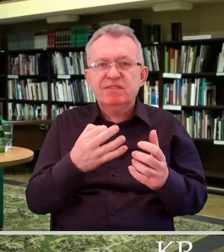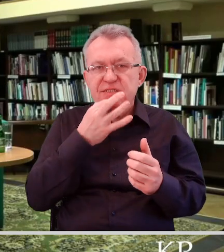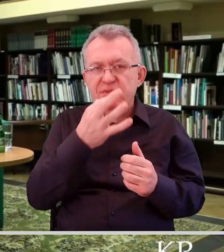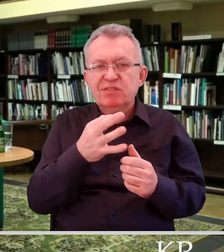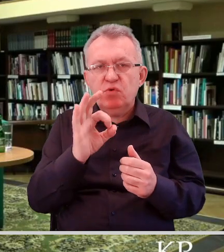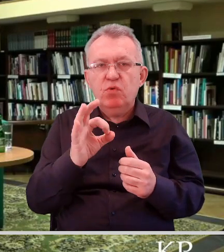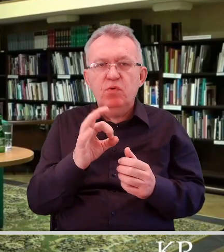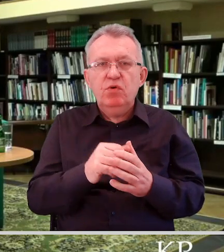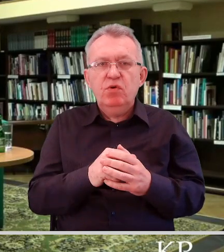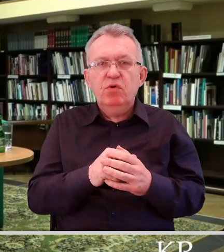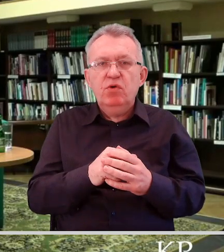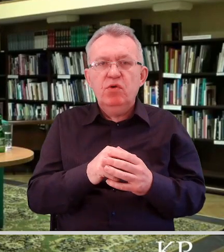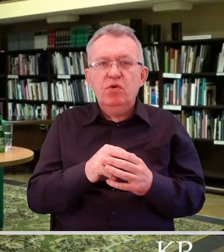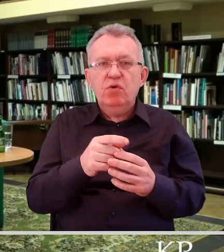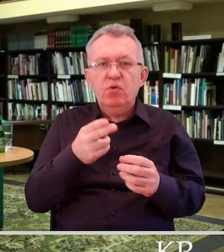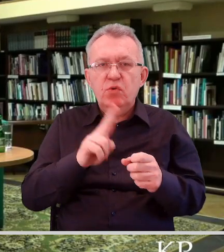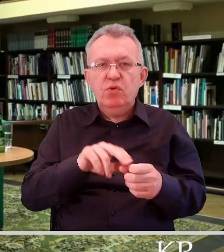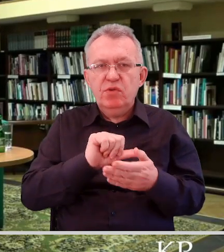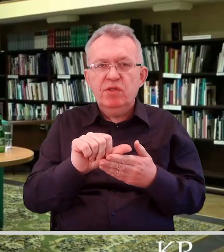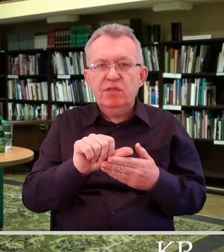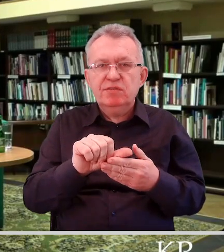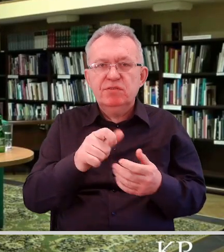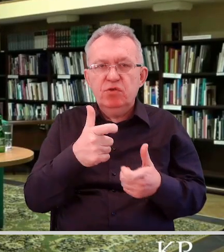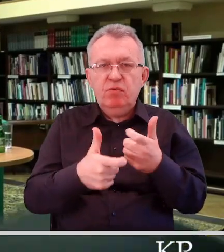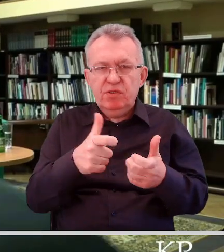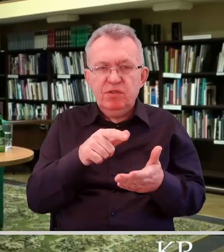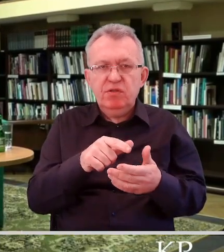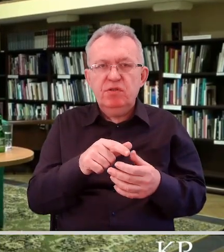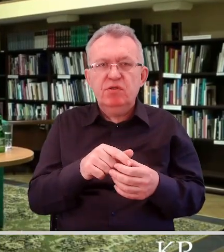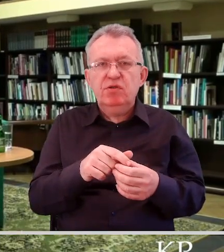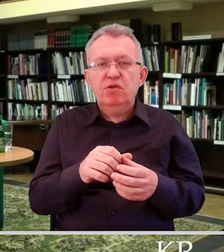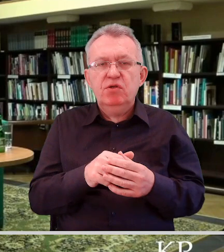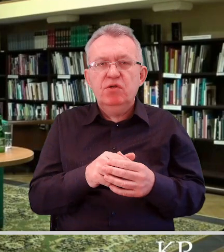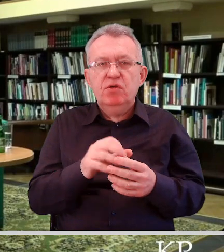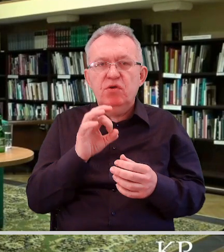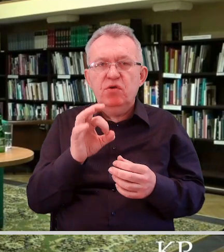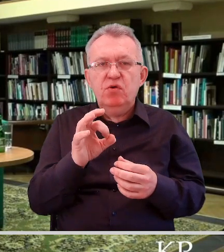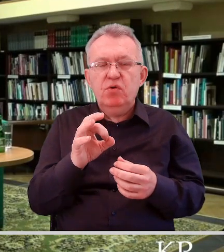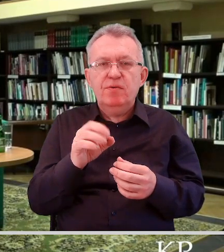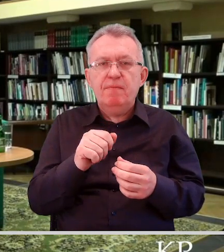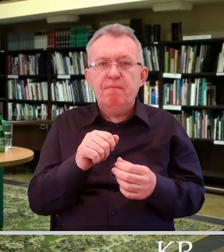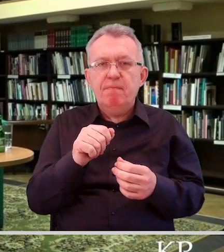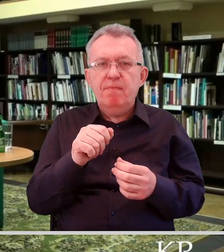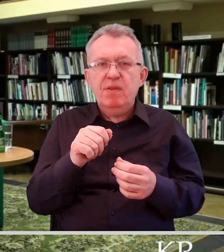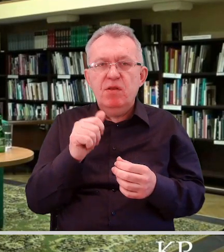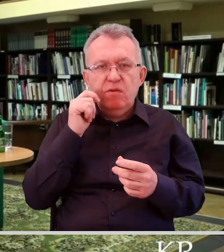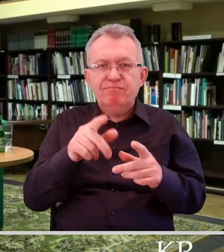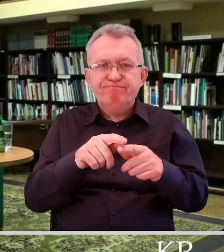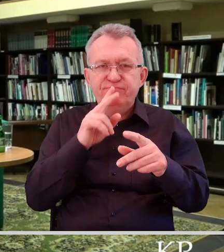o ten podmiot, który tam skonstruowałaś dla nas, czyli o taką planerkę,